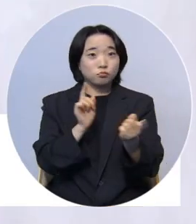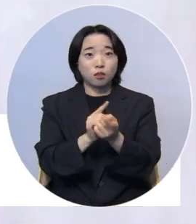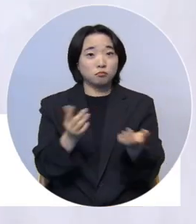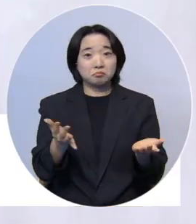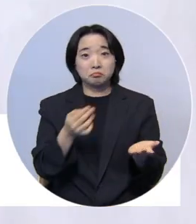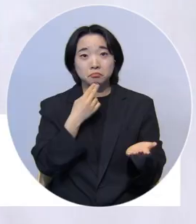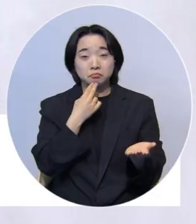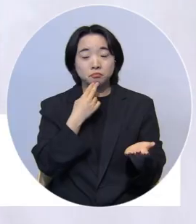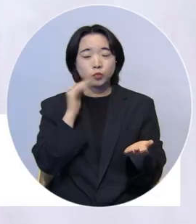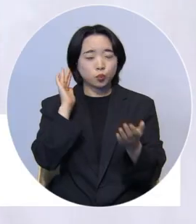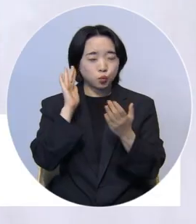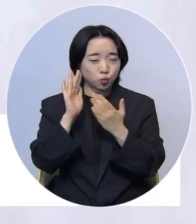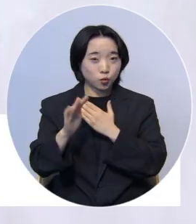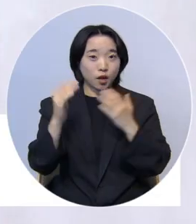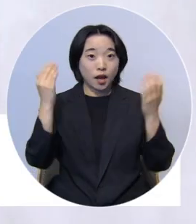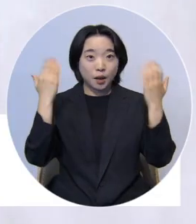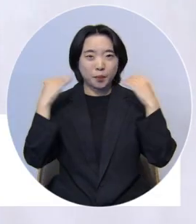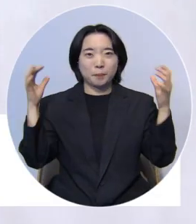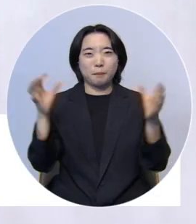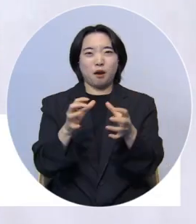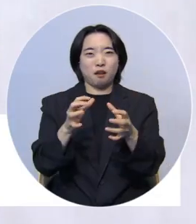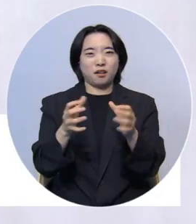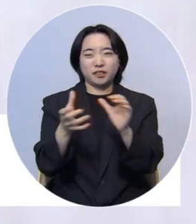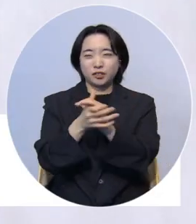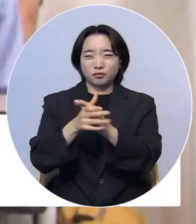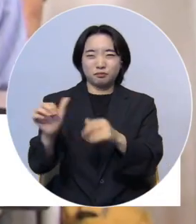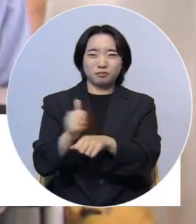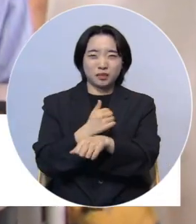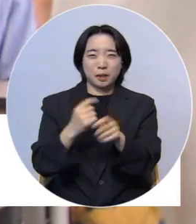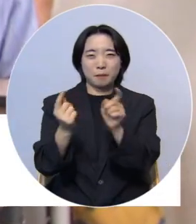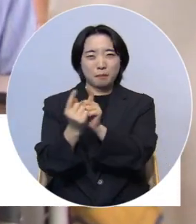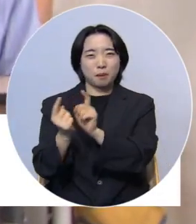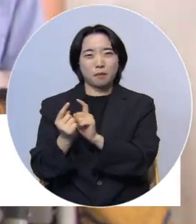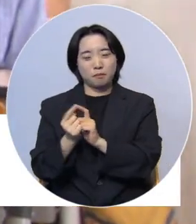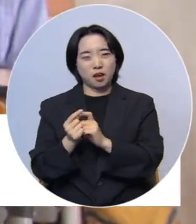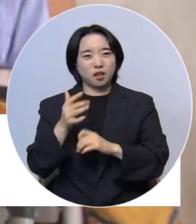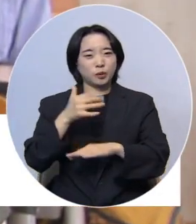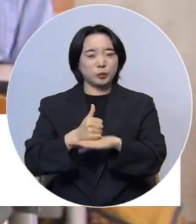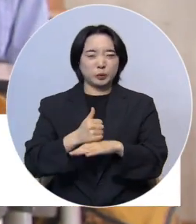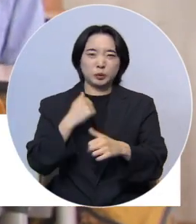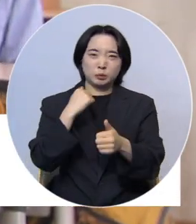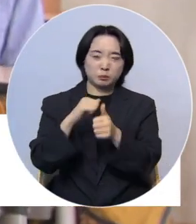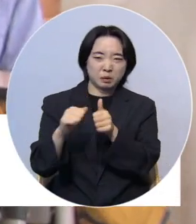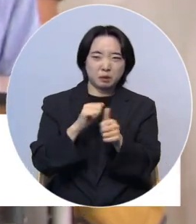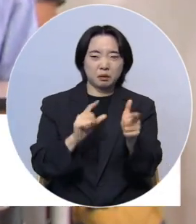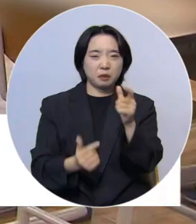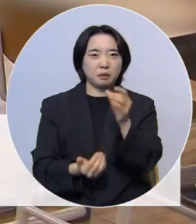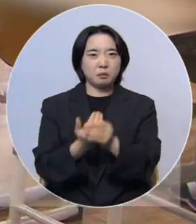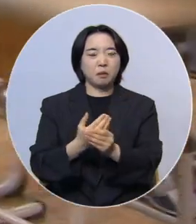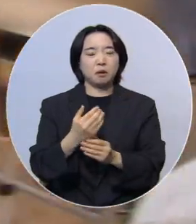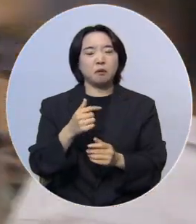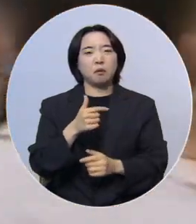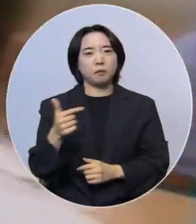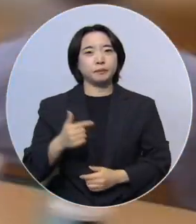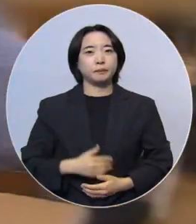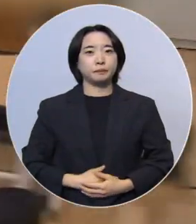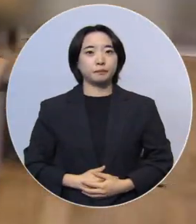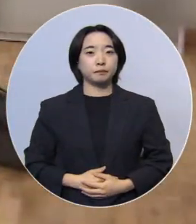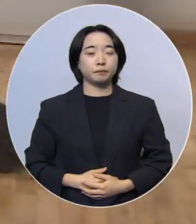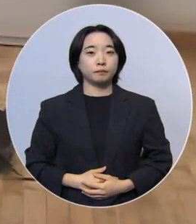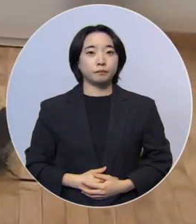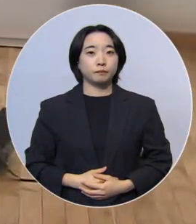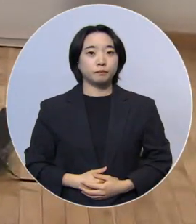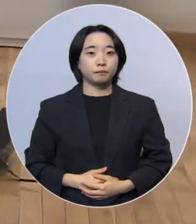등교하면서 그 아무래도 이제 친구들하고 접촉하는 시간이 많아지다 보니까 학교 폭력을 겪은